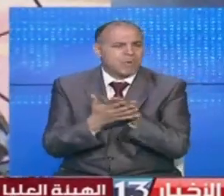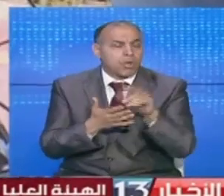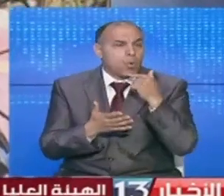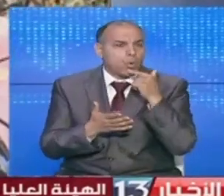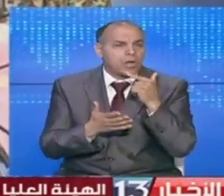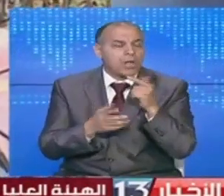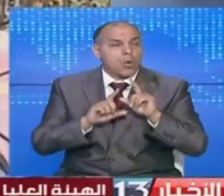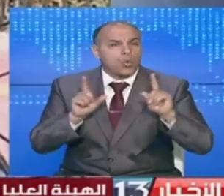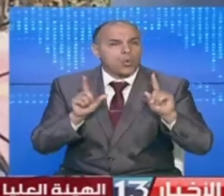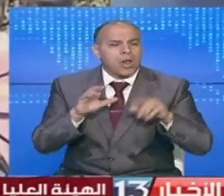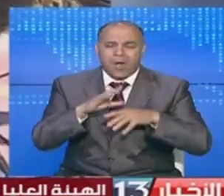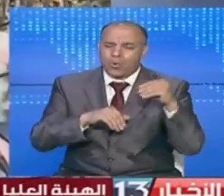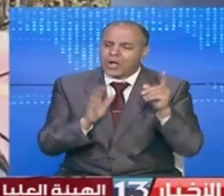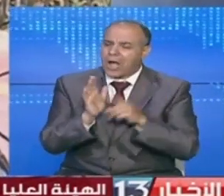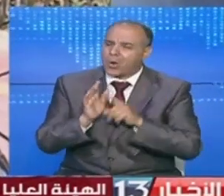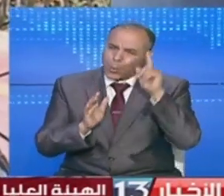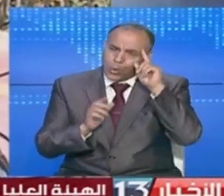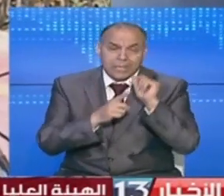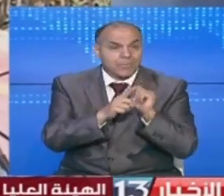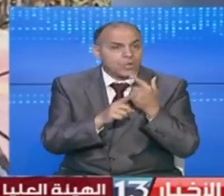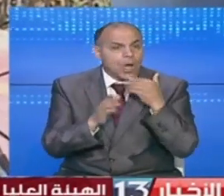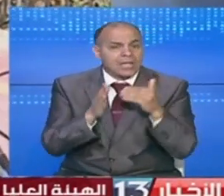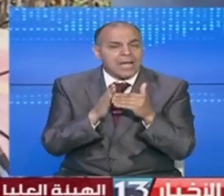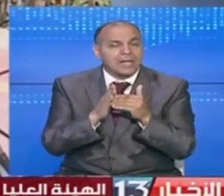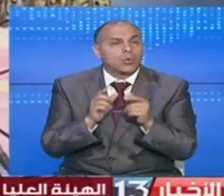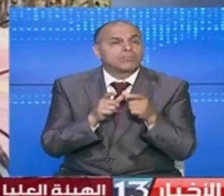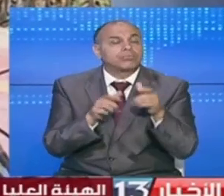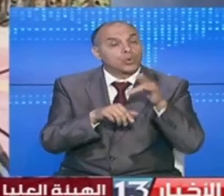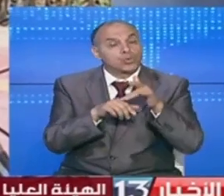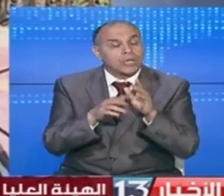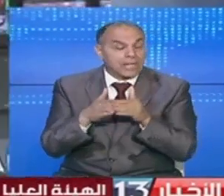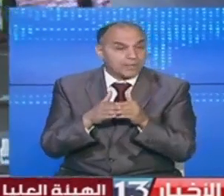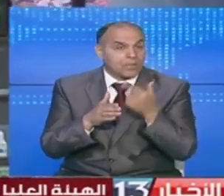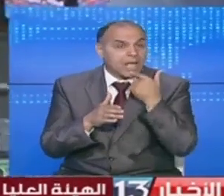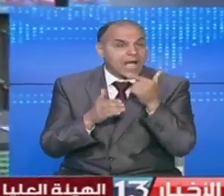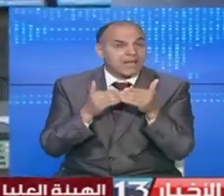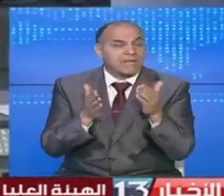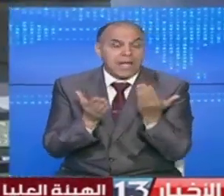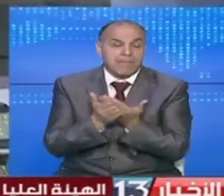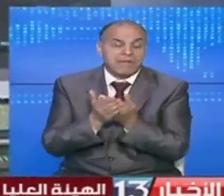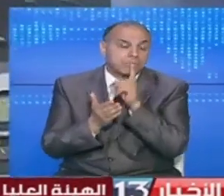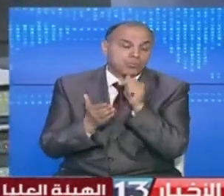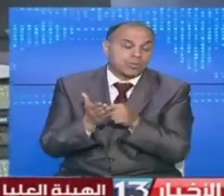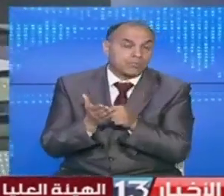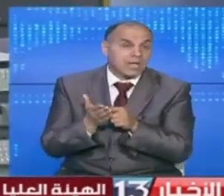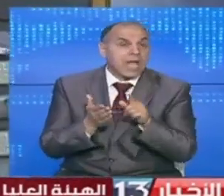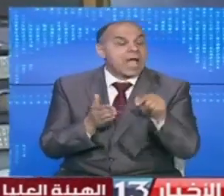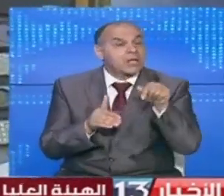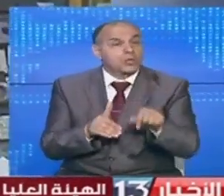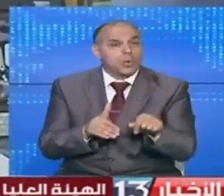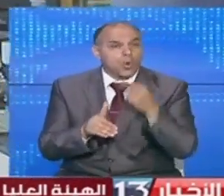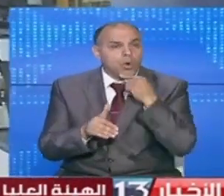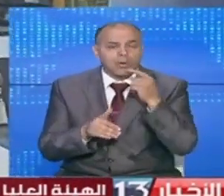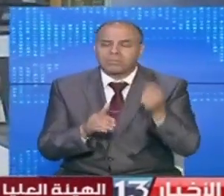ولمظاهر الخروج عن القانون وتحدي مؤسسات الدولة، ودون فتح الملفات التي تدور